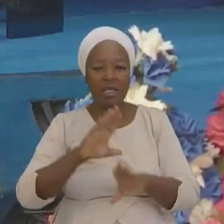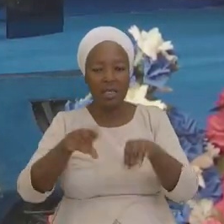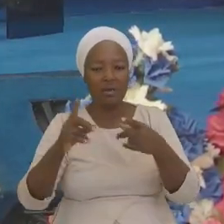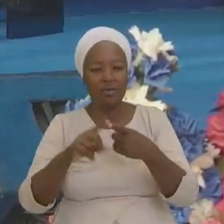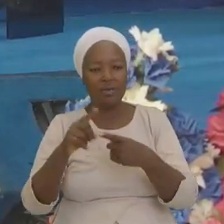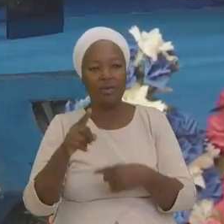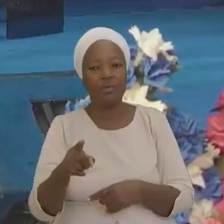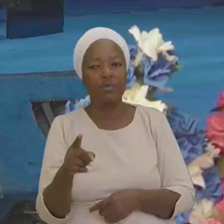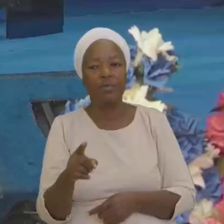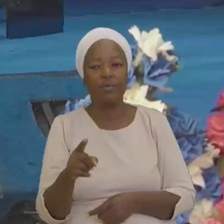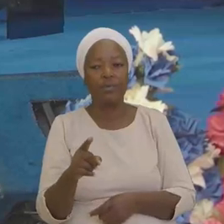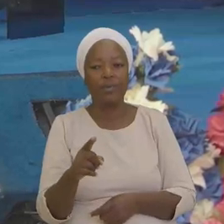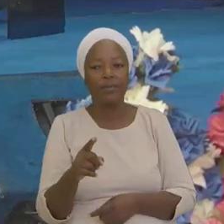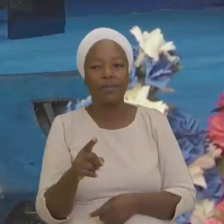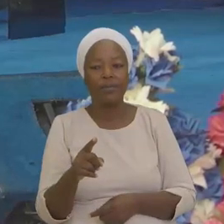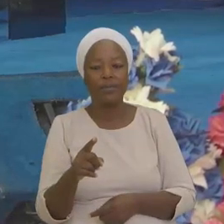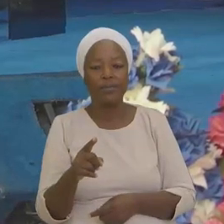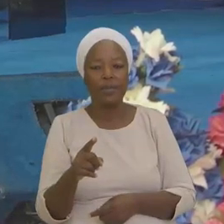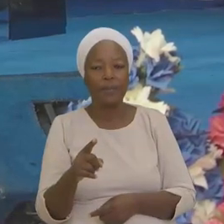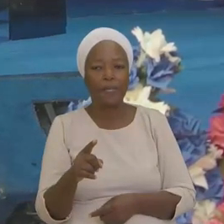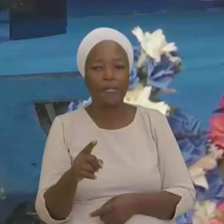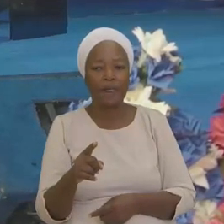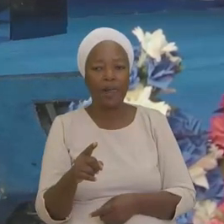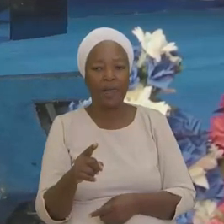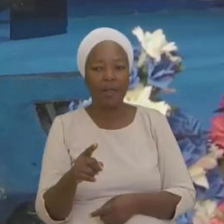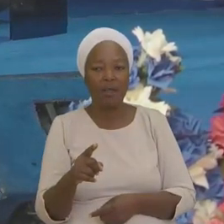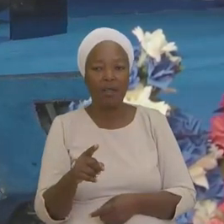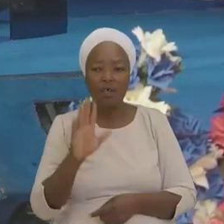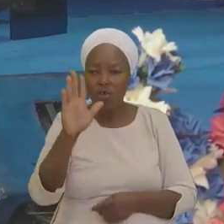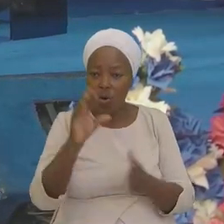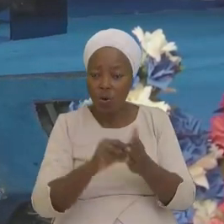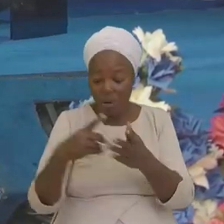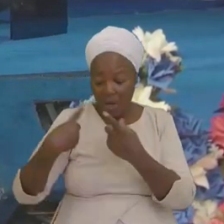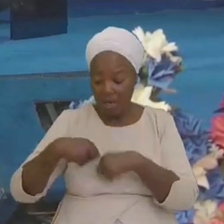je vous donnerai un cœur nouveau.